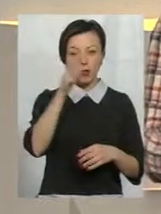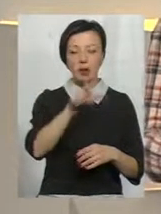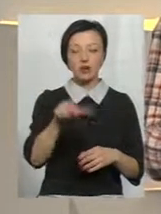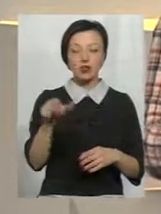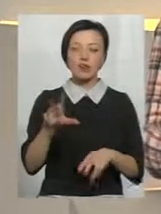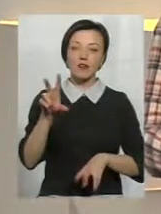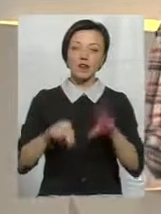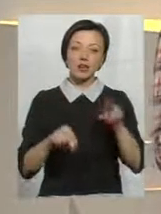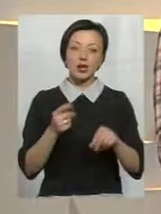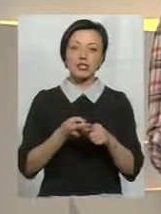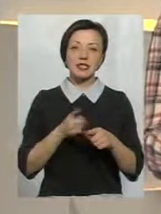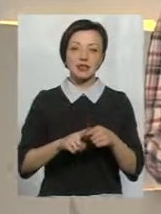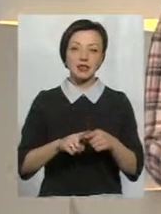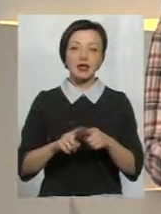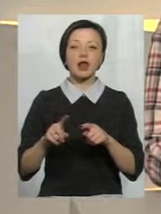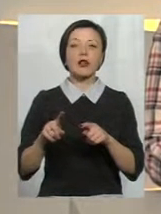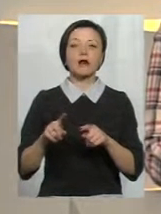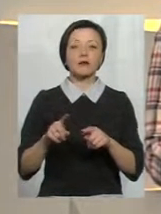Чи вважають вони дієвим